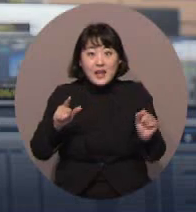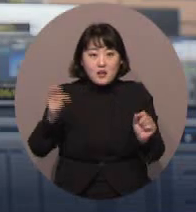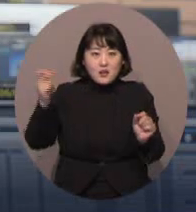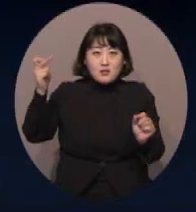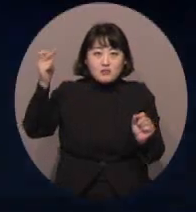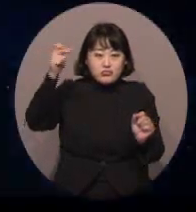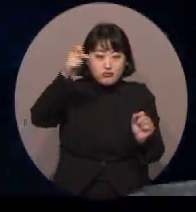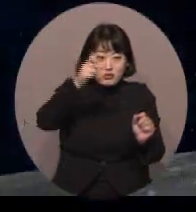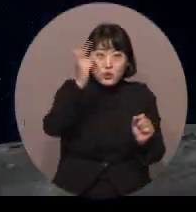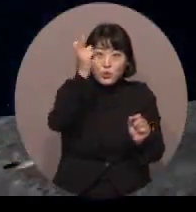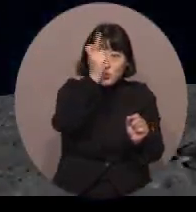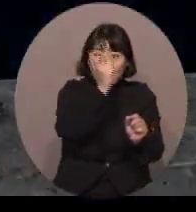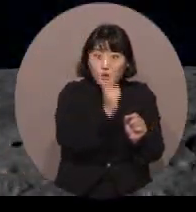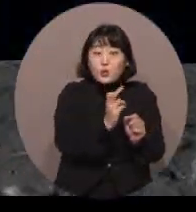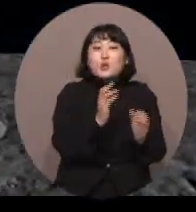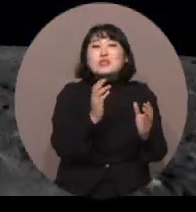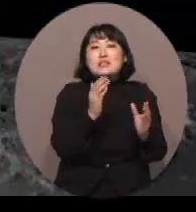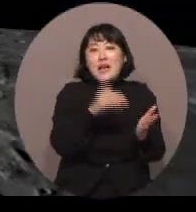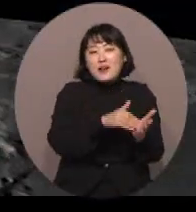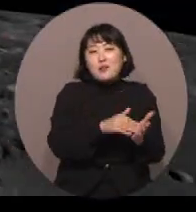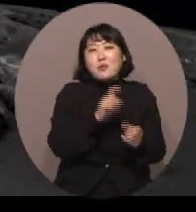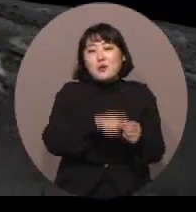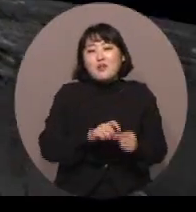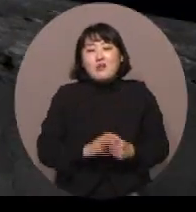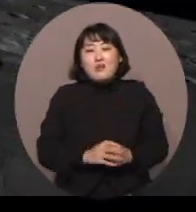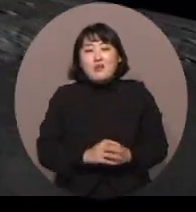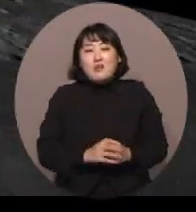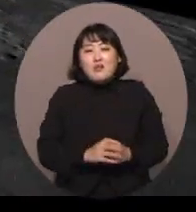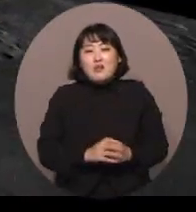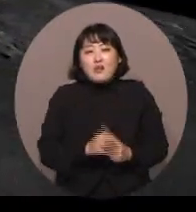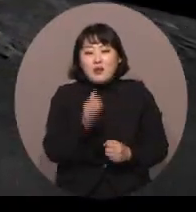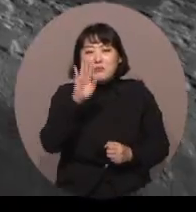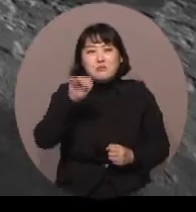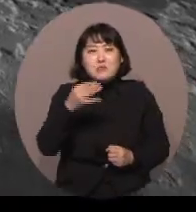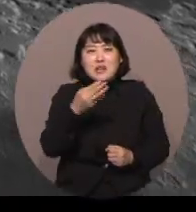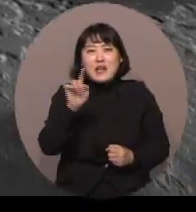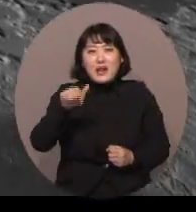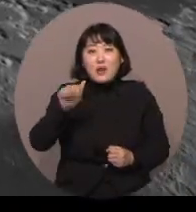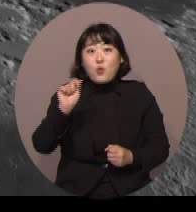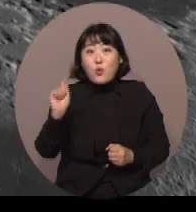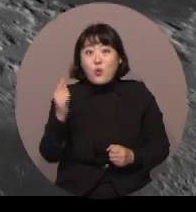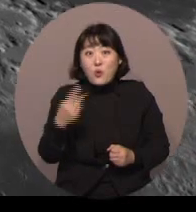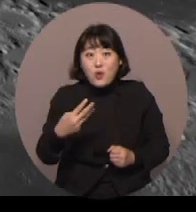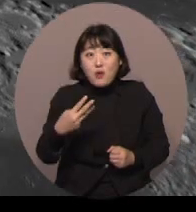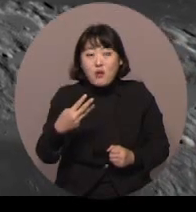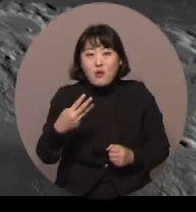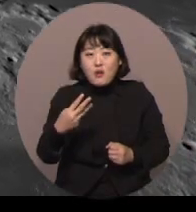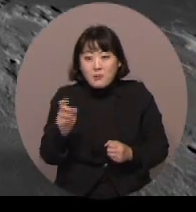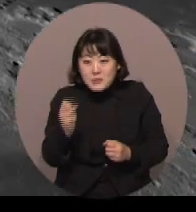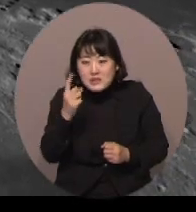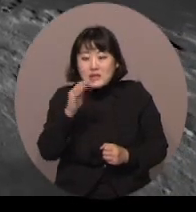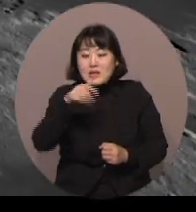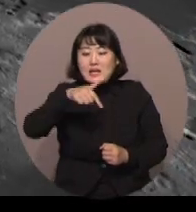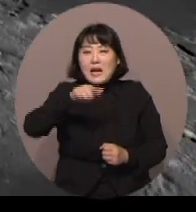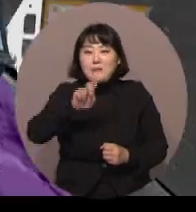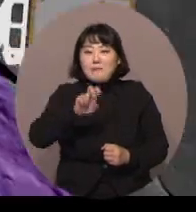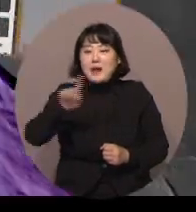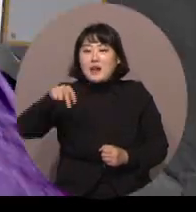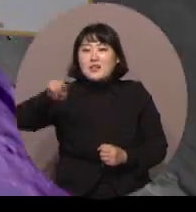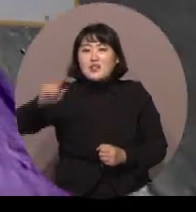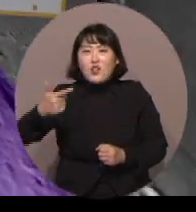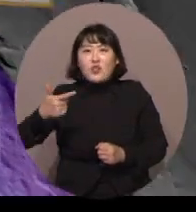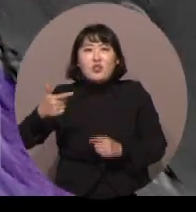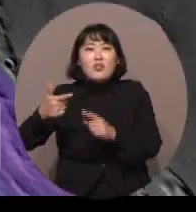중요한. 블랙홀 탄생으로 발생한 감마선 폭발을 관측하는데도 인류 최초로 성공한 다누리.